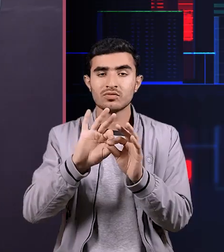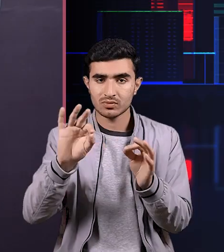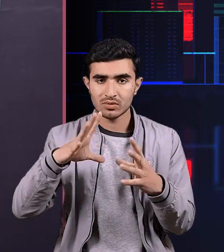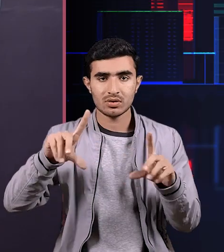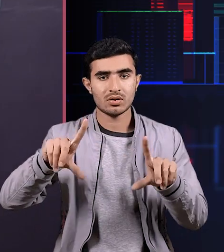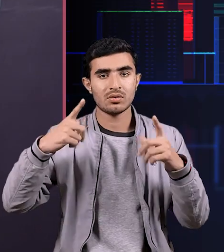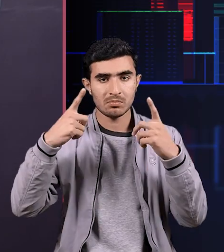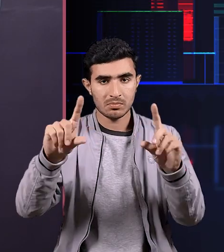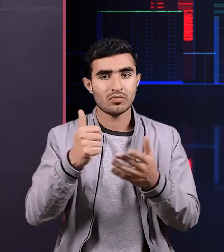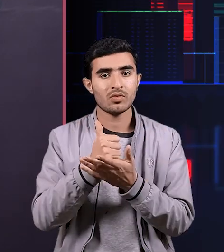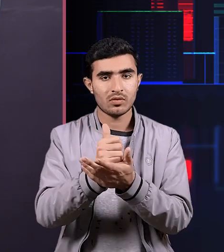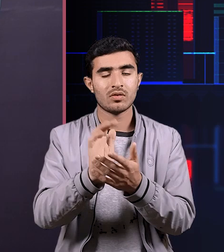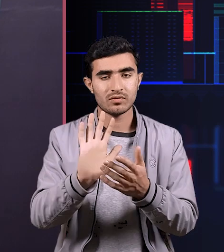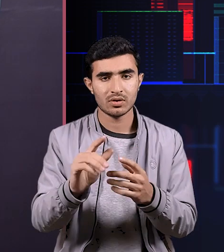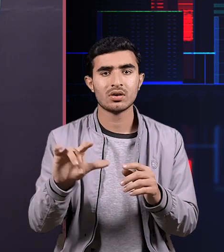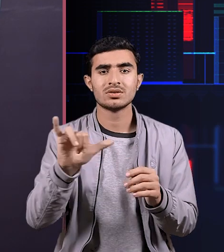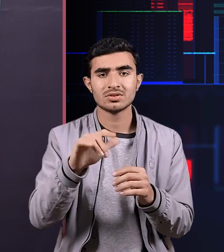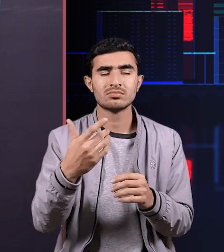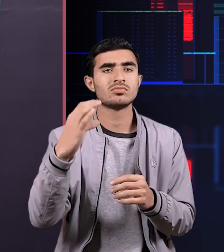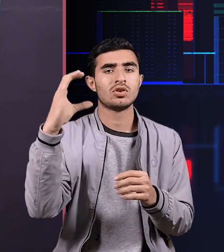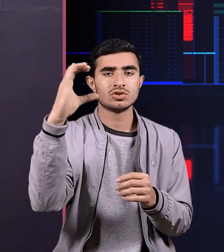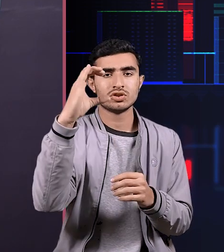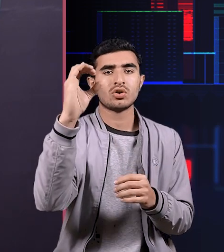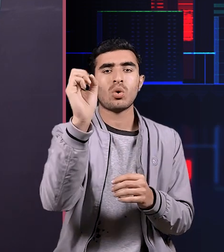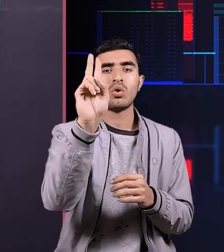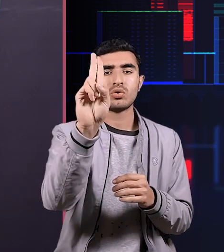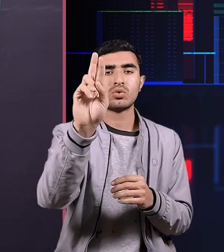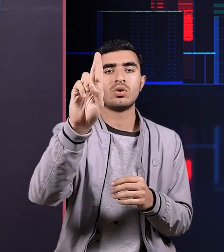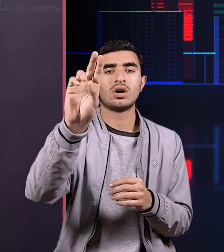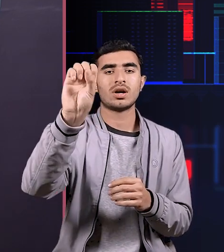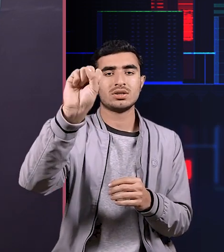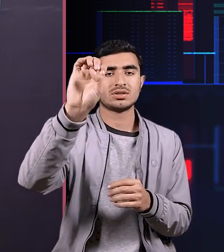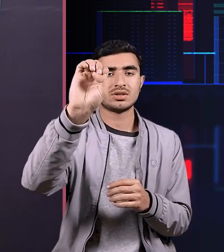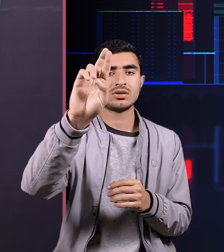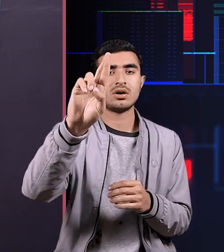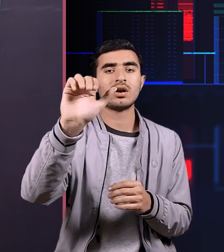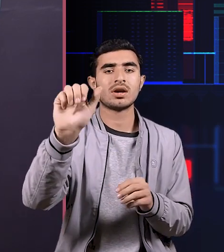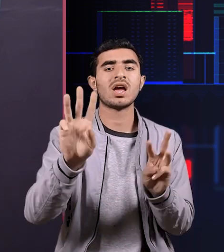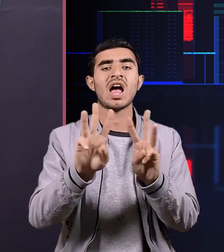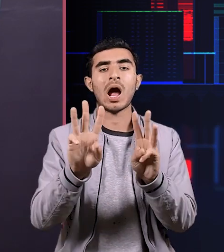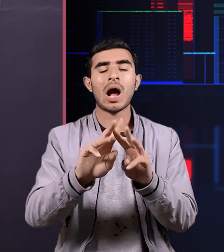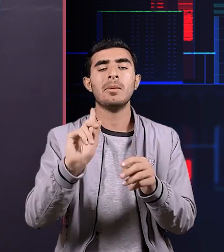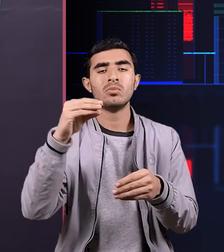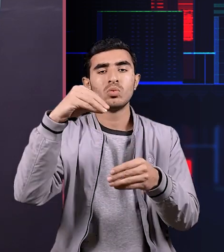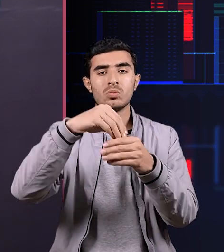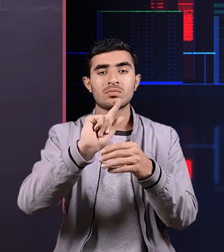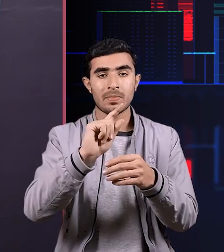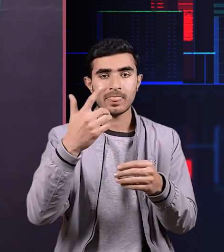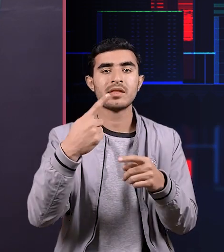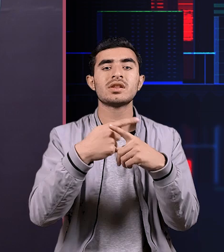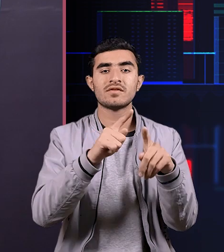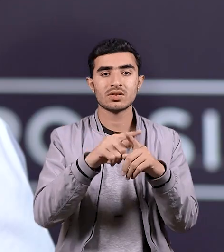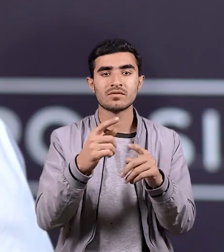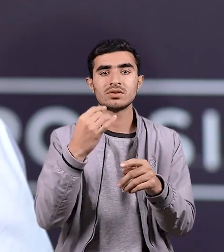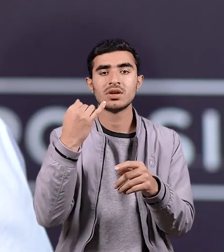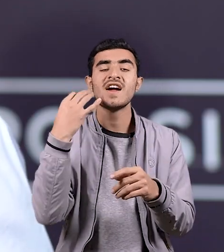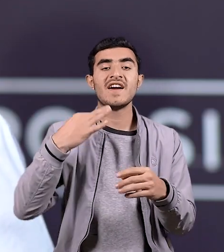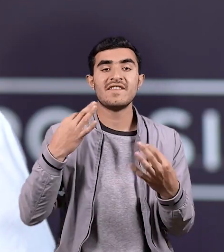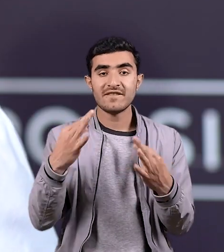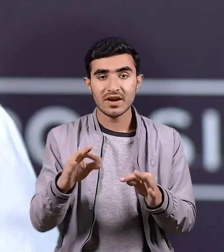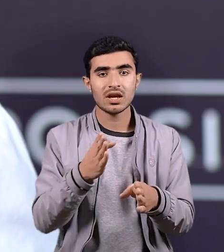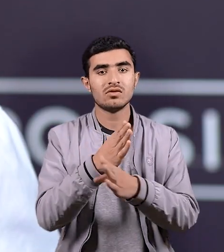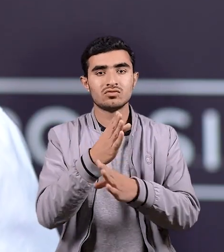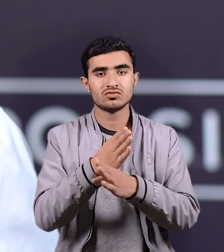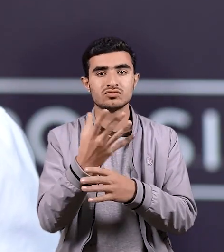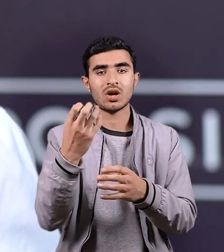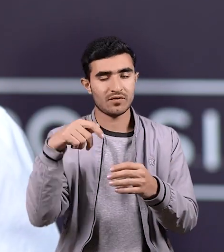आप एकेडेमिया में पढ़ाने से आपका ताल्लुक़ है तो आप अपने कोर्सेज़ को ऑनलाइन भी डाल सकते हैं। जैसे udemy.com पे आप अपने खुद कोर्सेज़ क्रिएट कर